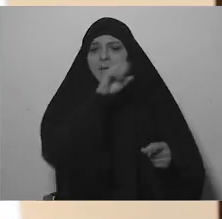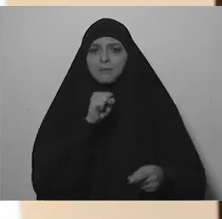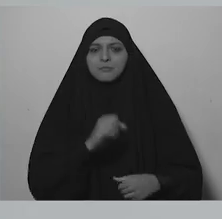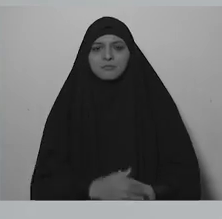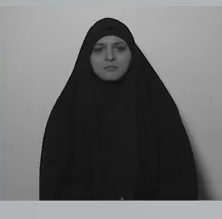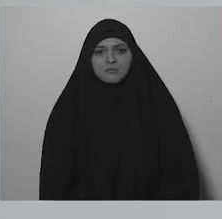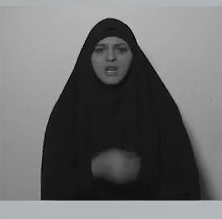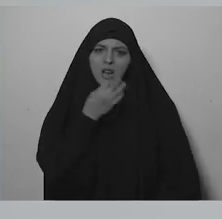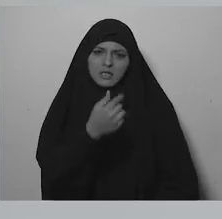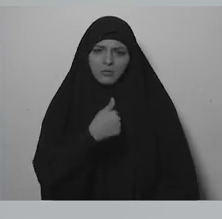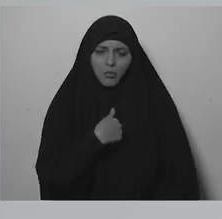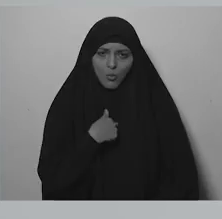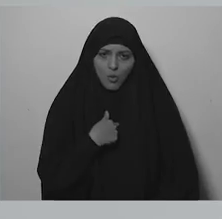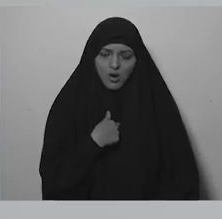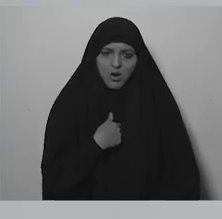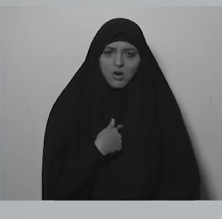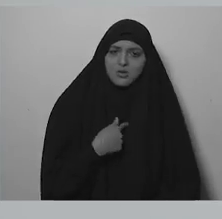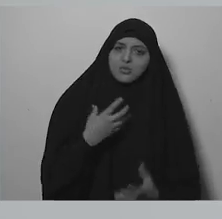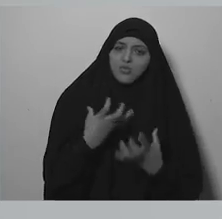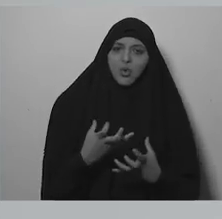chercher. Moi,